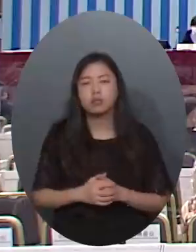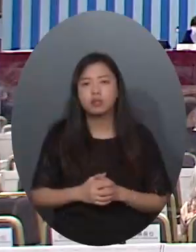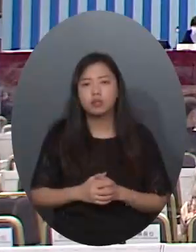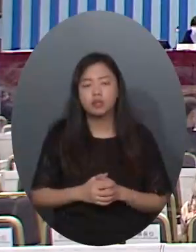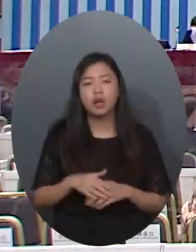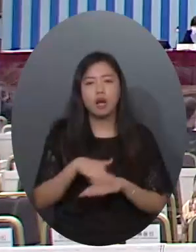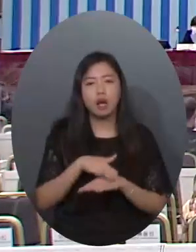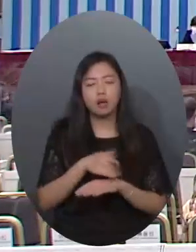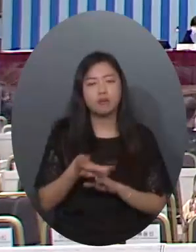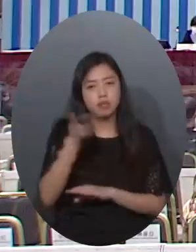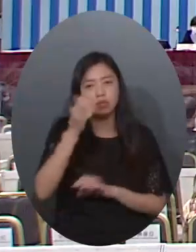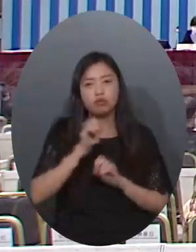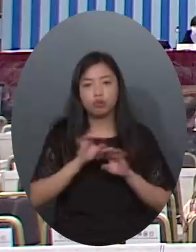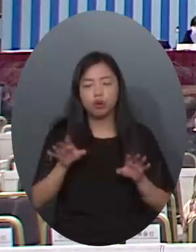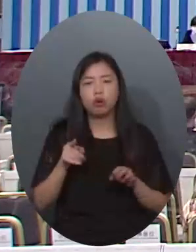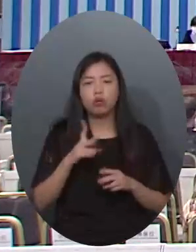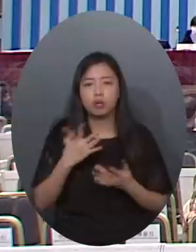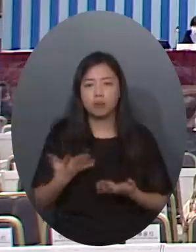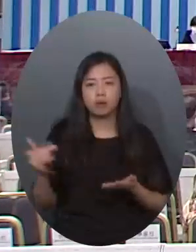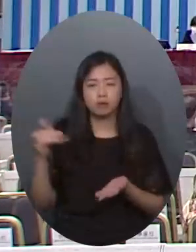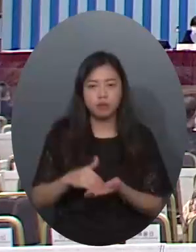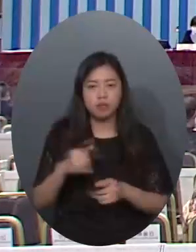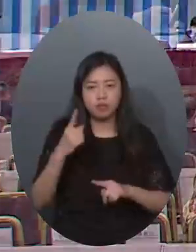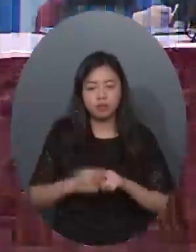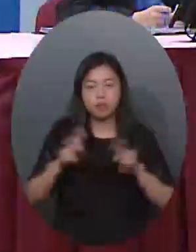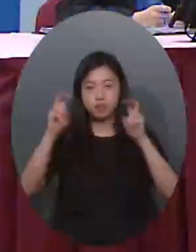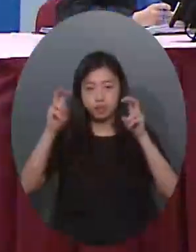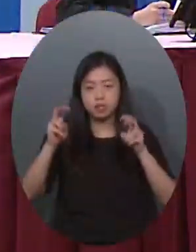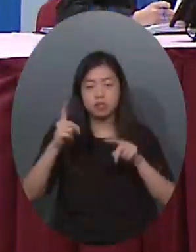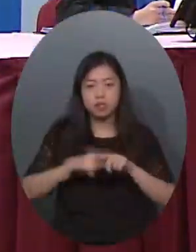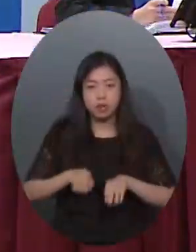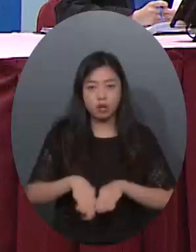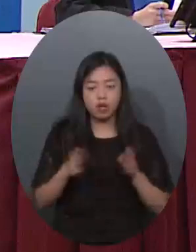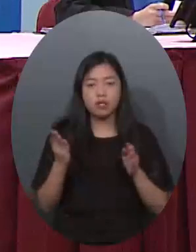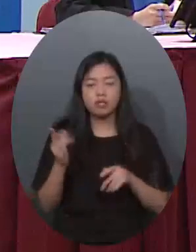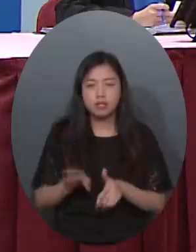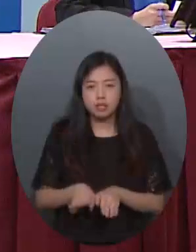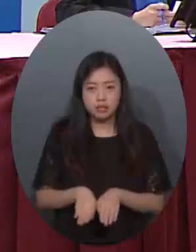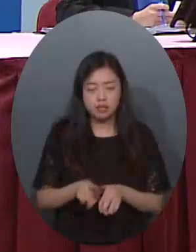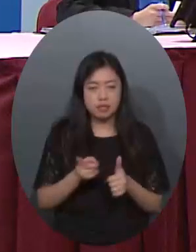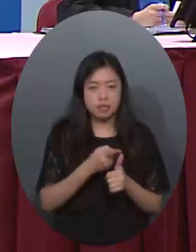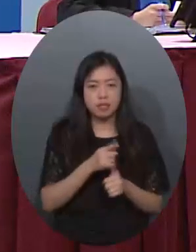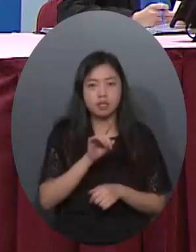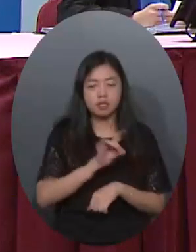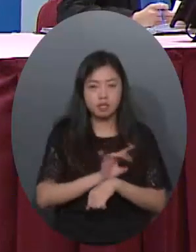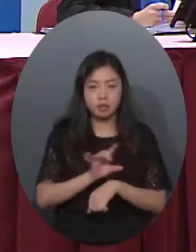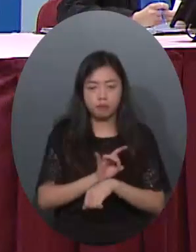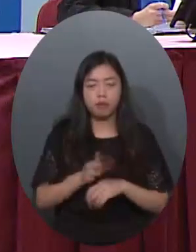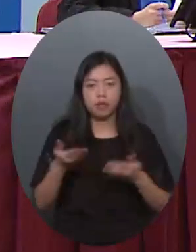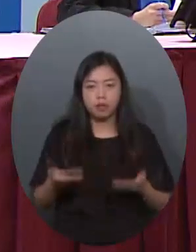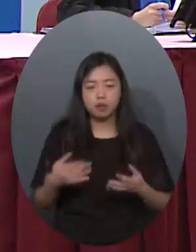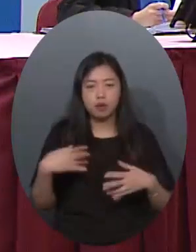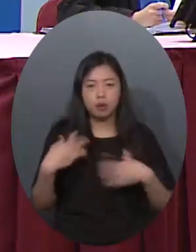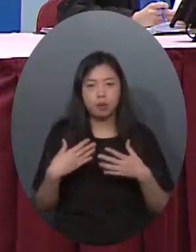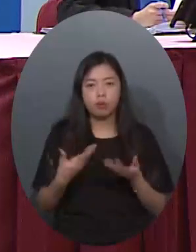正如先前所講，在我們進入今日的正式議程之前，會先用大約15分鐘來到回答在今日會議